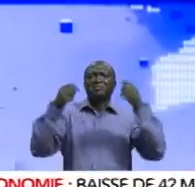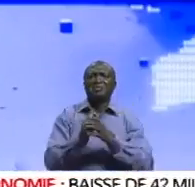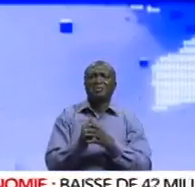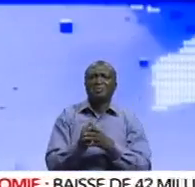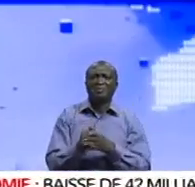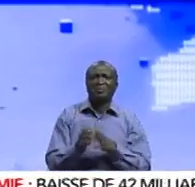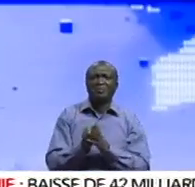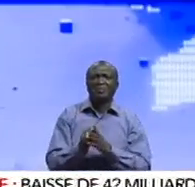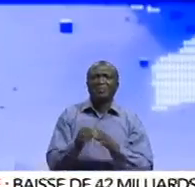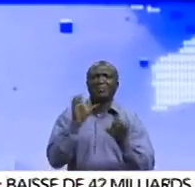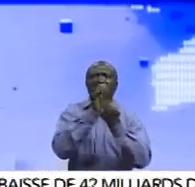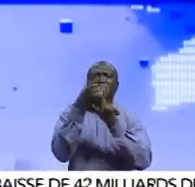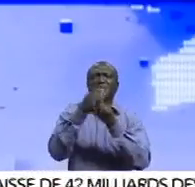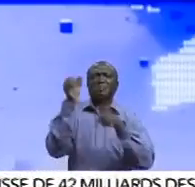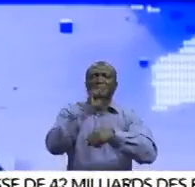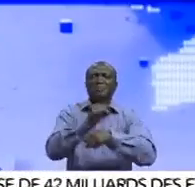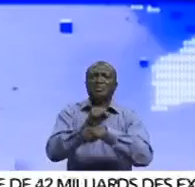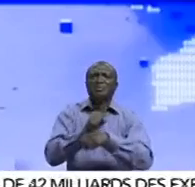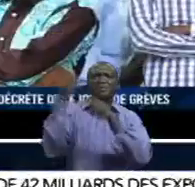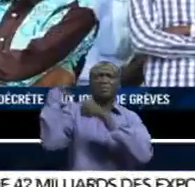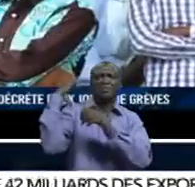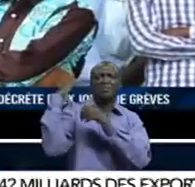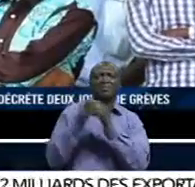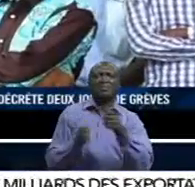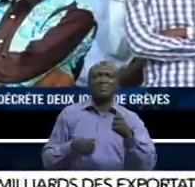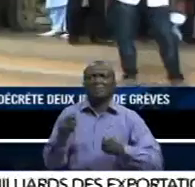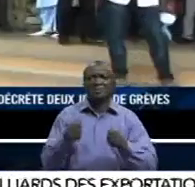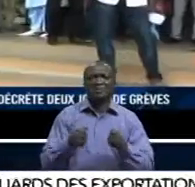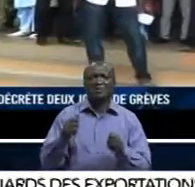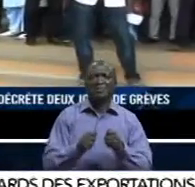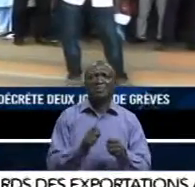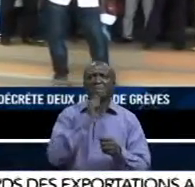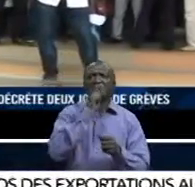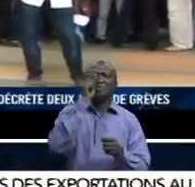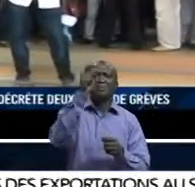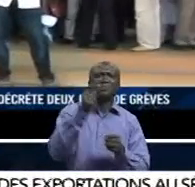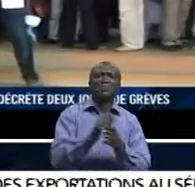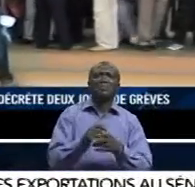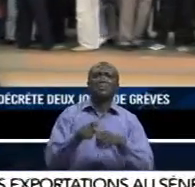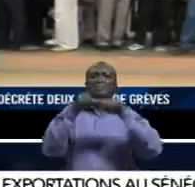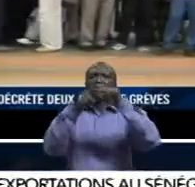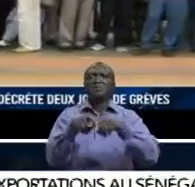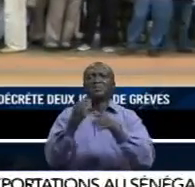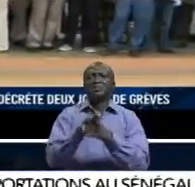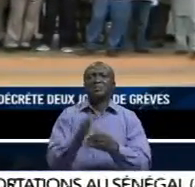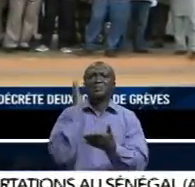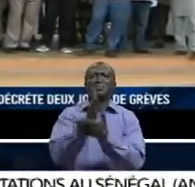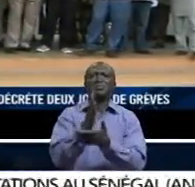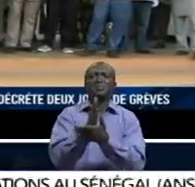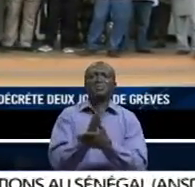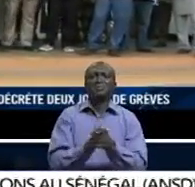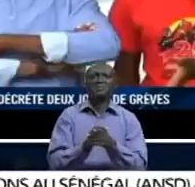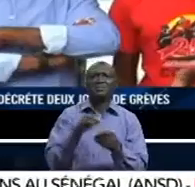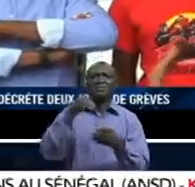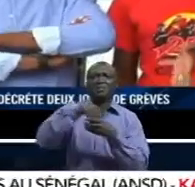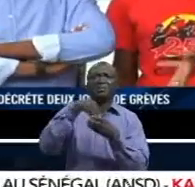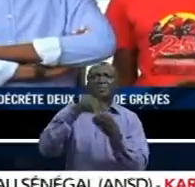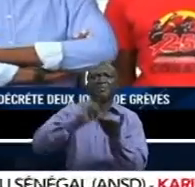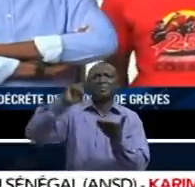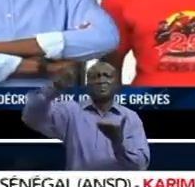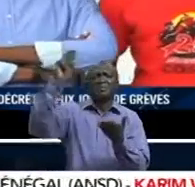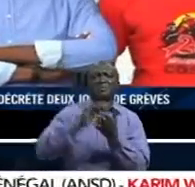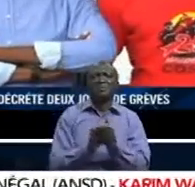enseignements ainsi que les charges administratives de recherche seront suspendu à travers l'université les camarades de s Ababakar